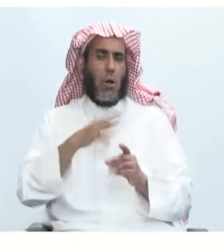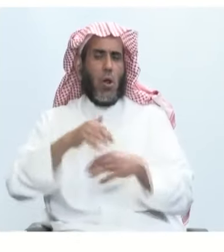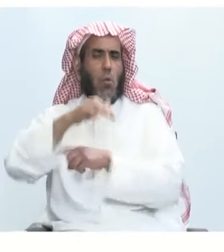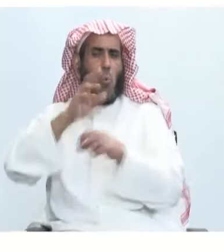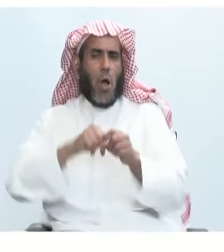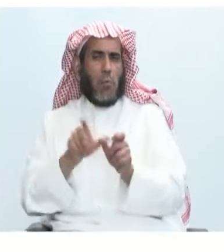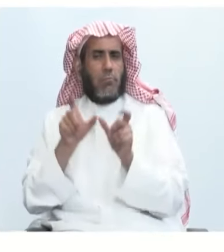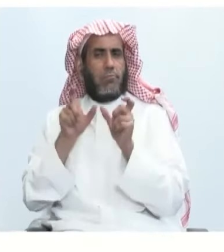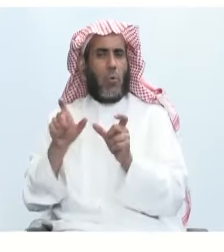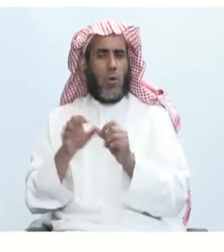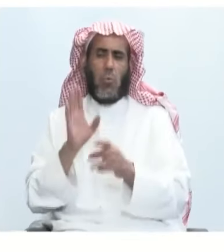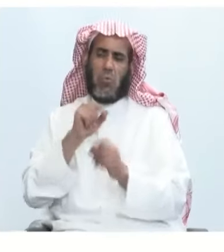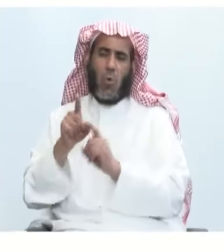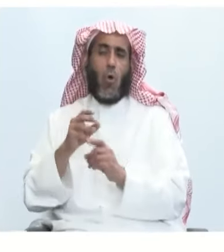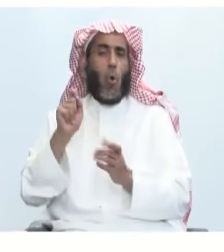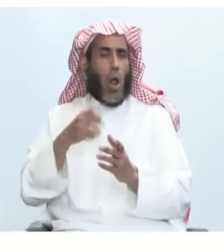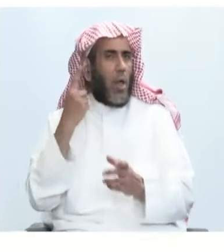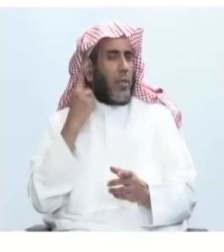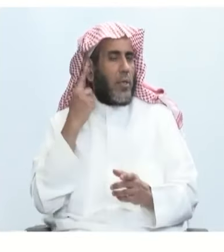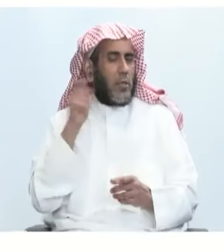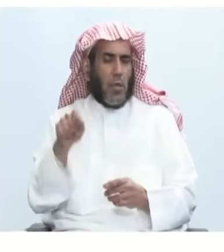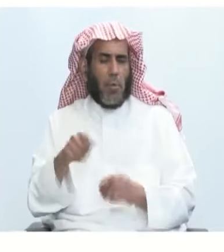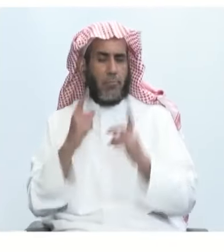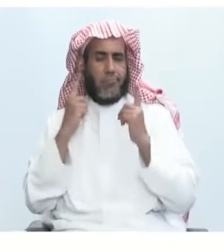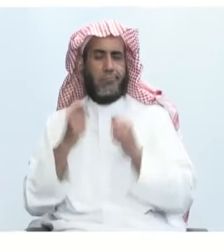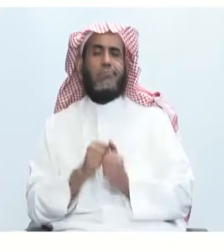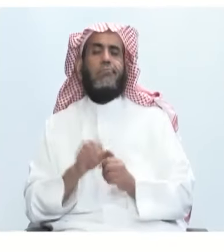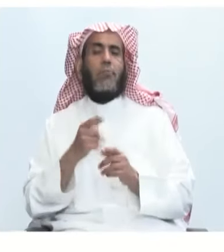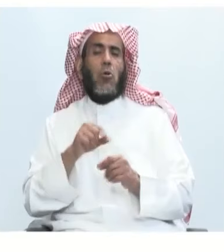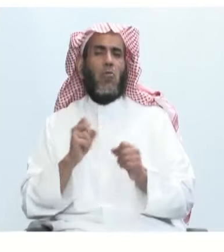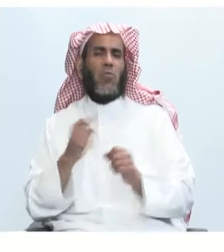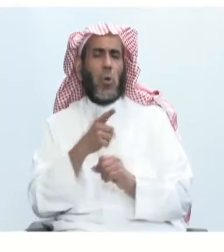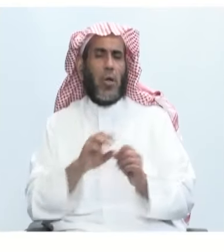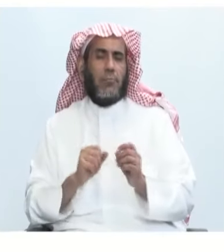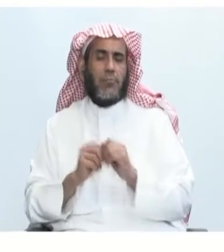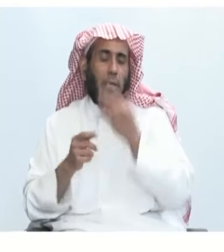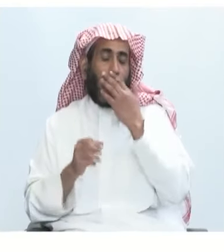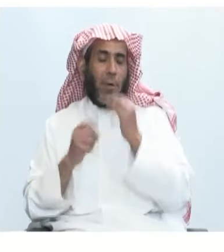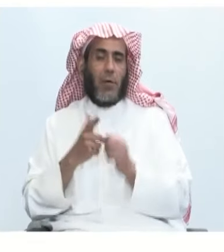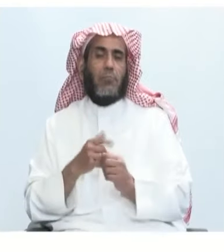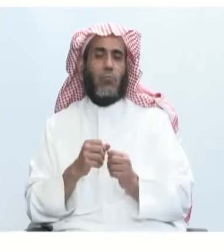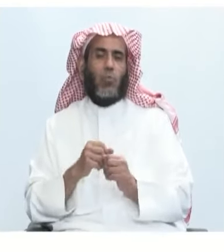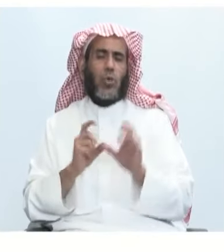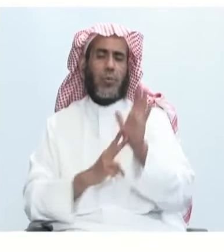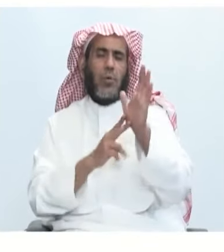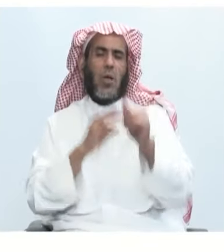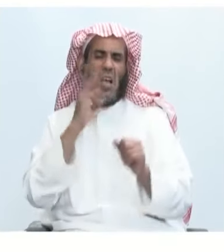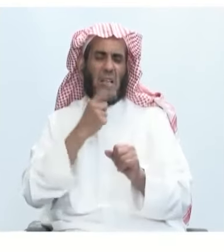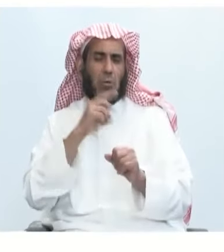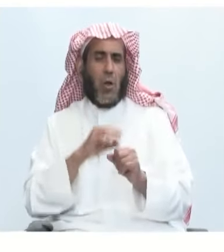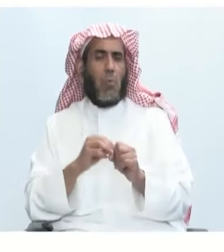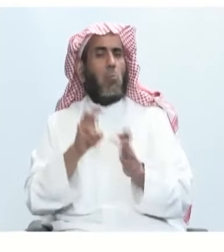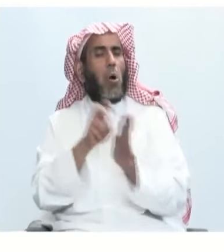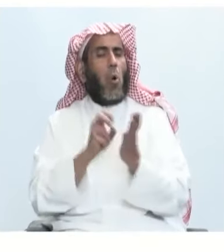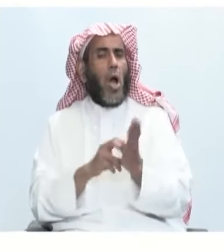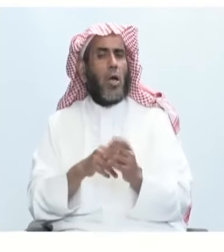التهم ويبرر والقاضي يستمع لحجج المدعي ونقول مثلا في السرعه الزائده هنا حجج مثلا وعدم احترام قواعد المرور